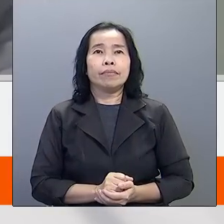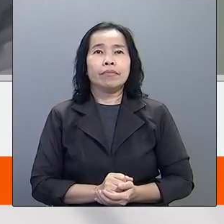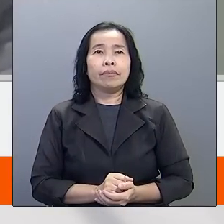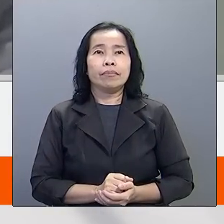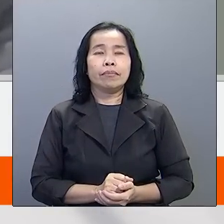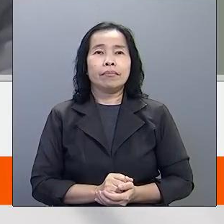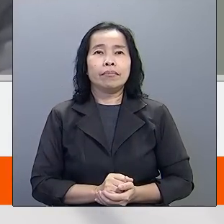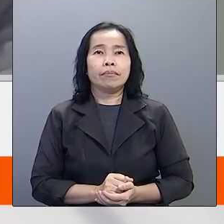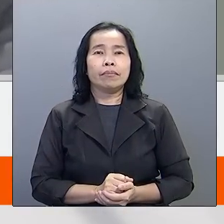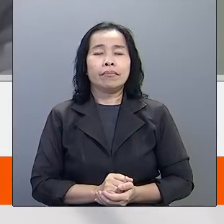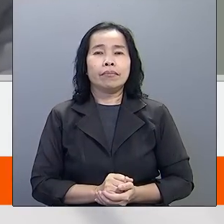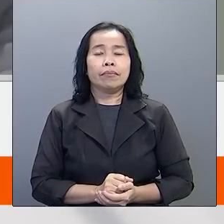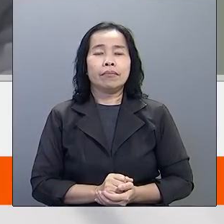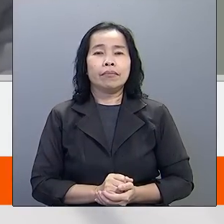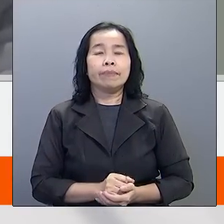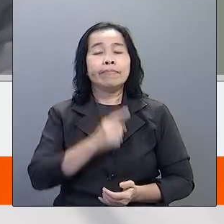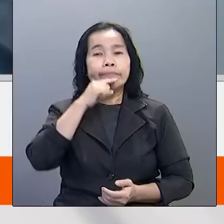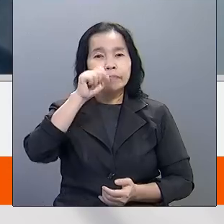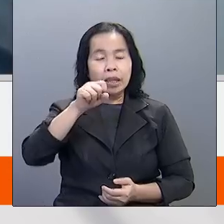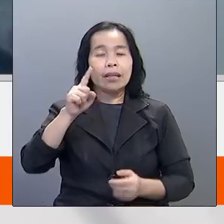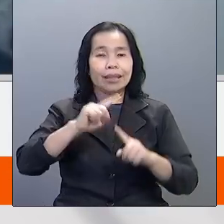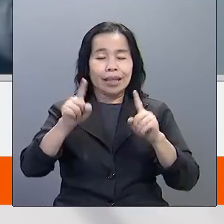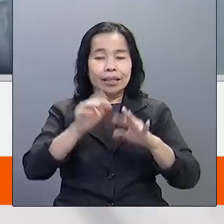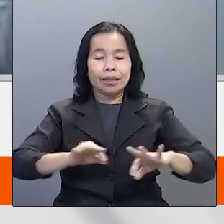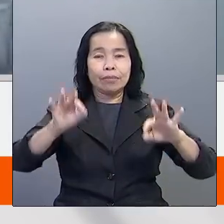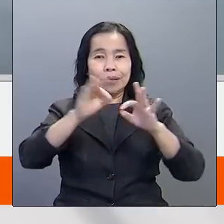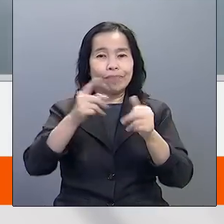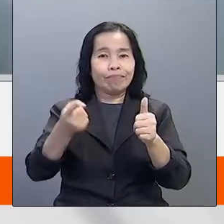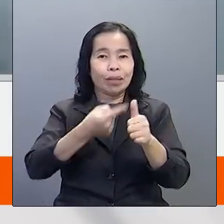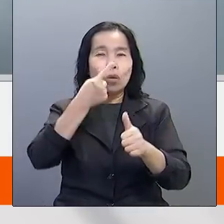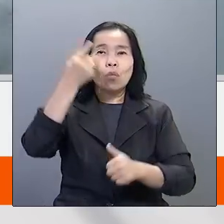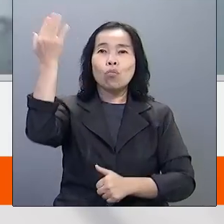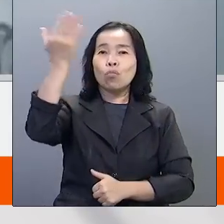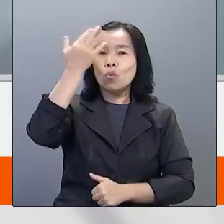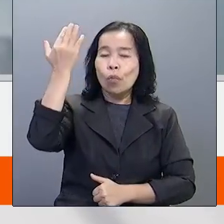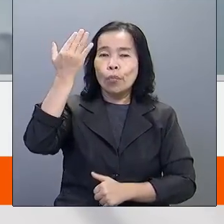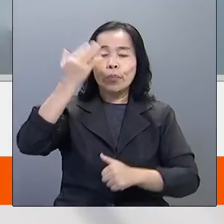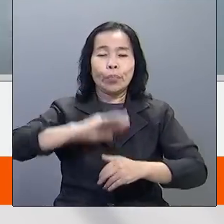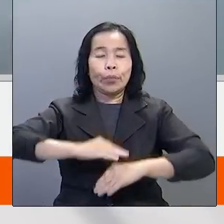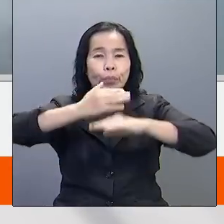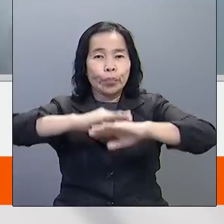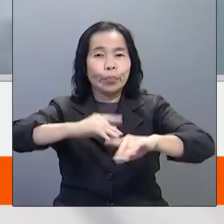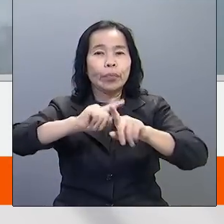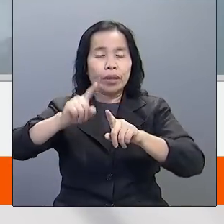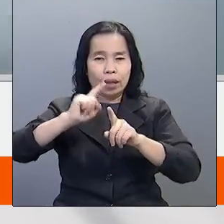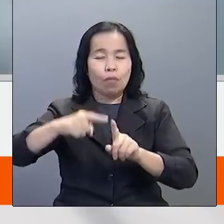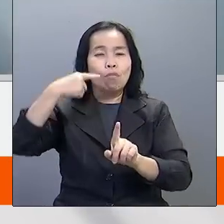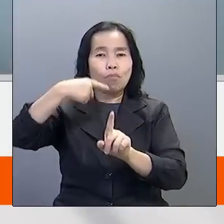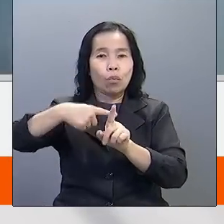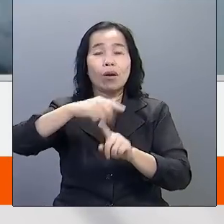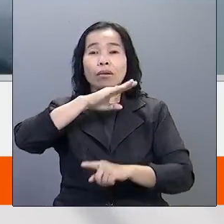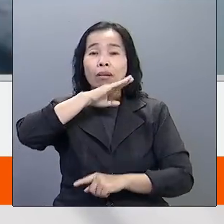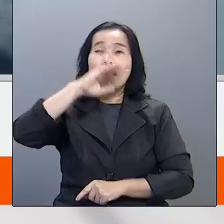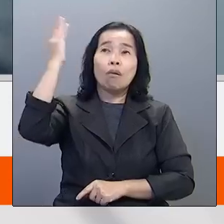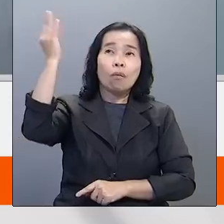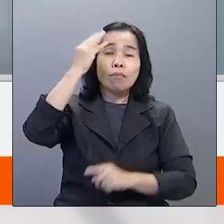จากการตรวจสอบสภาพภูมิอากาศนะครับรวมถึงทัศนวิสัยนะครับวันนี้ทัศนวิสัยค่อนข้างดีนะ